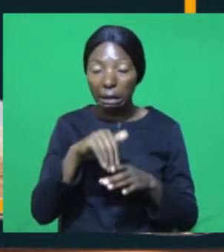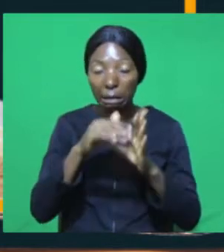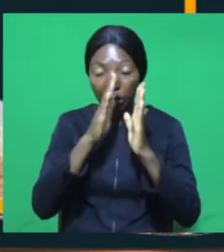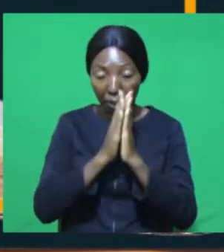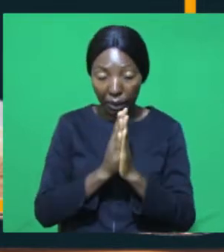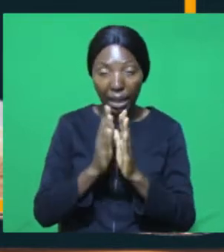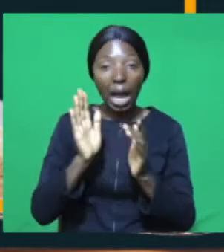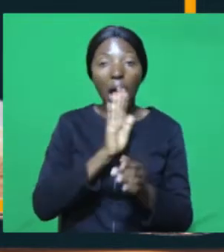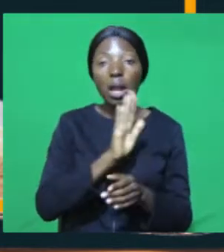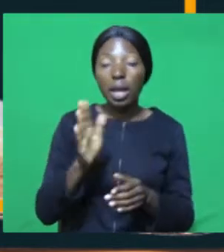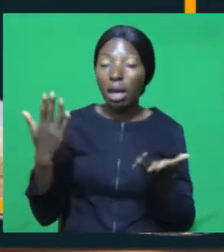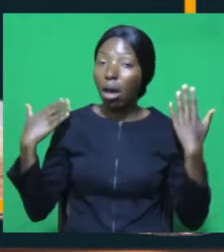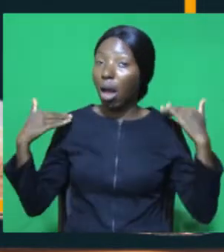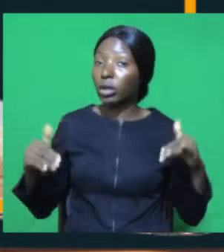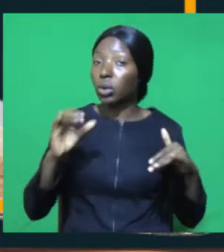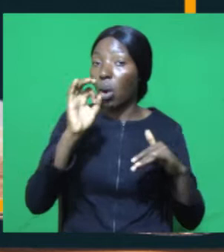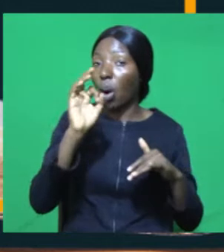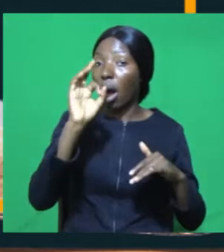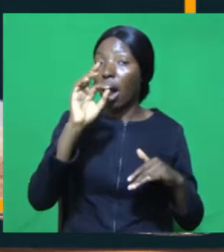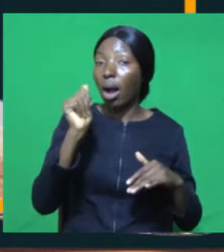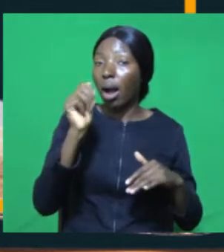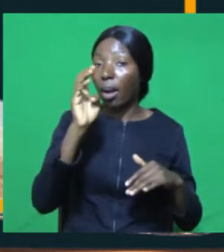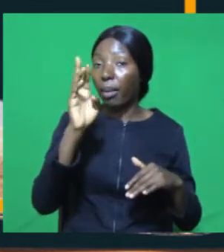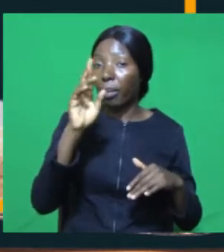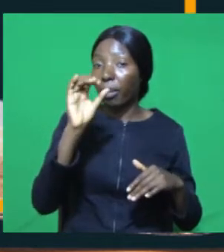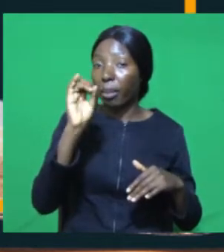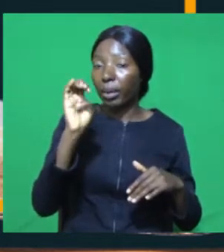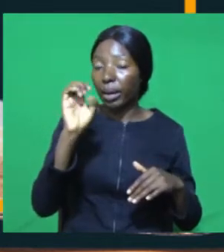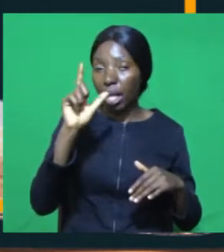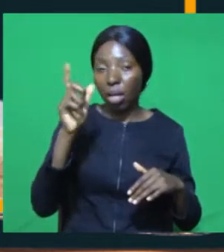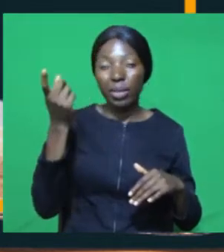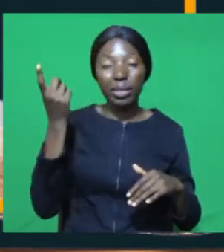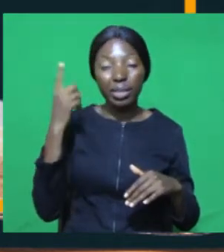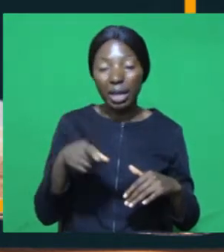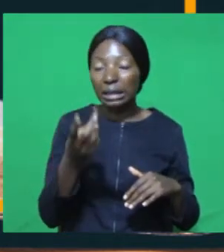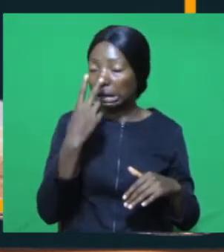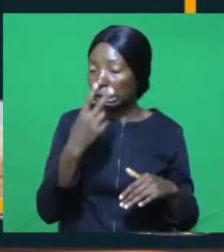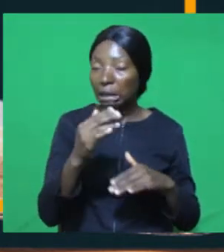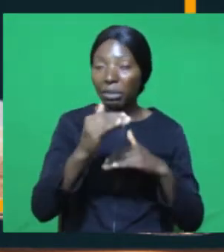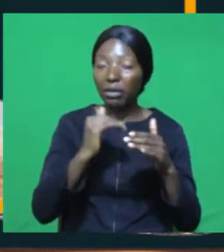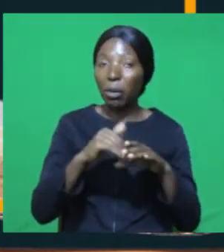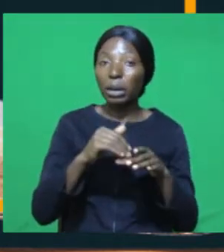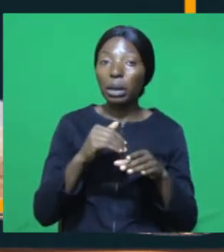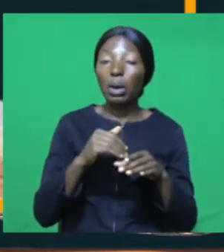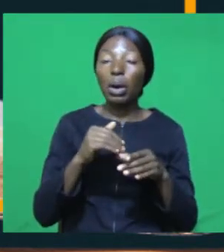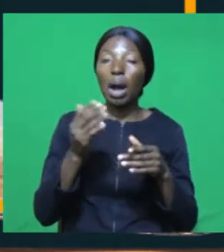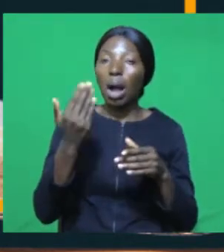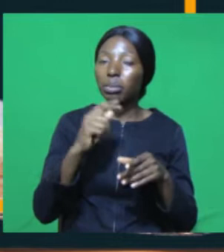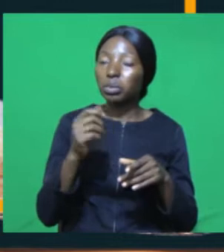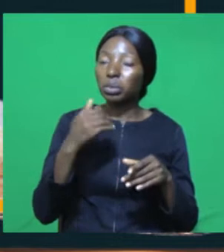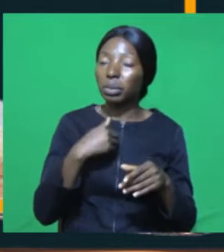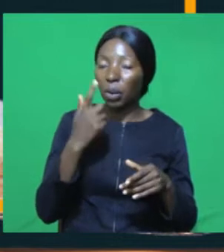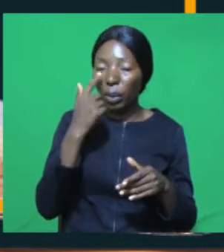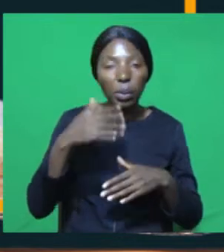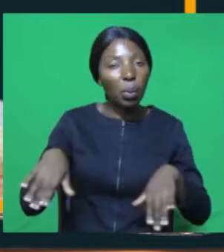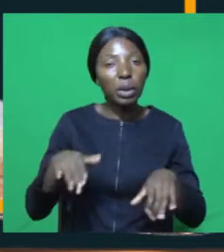pakunyengetera. Uya murume Gabriel, wandakanga ndaona pane zvandakaratidzwa pakutanga. Ndaneta kwazvo. Wakasvika kwandiri